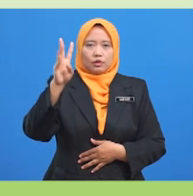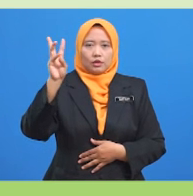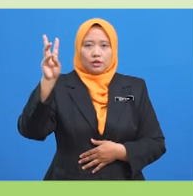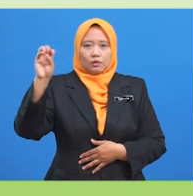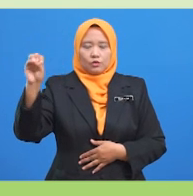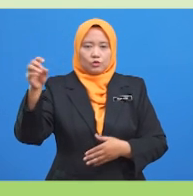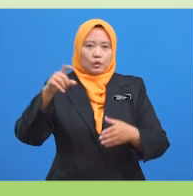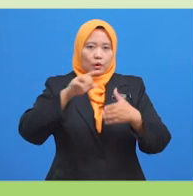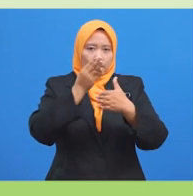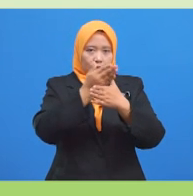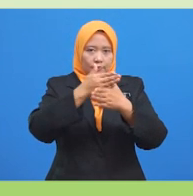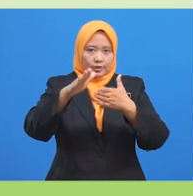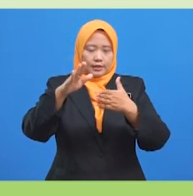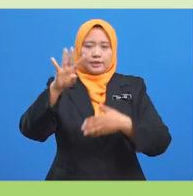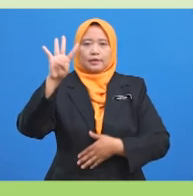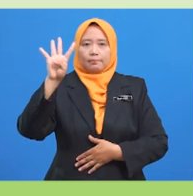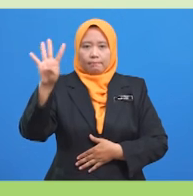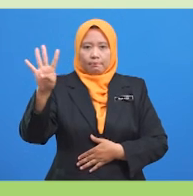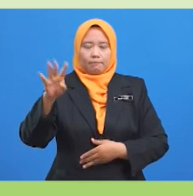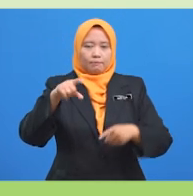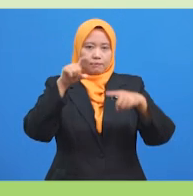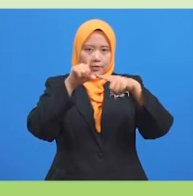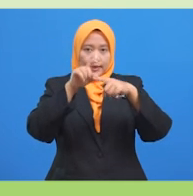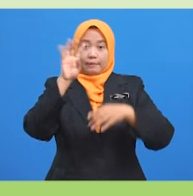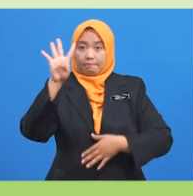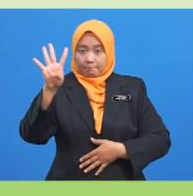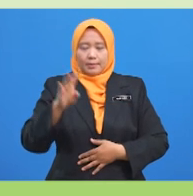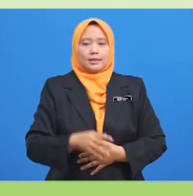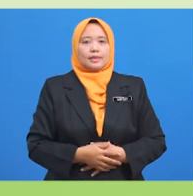RM260 dibahagikan dengan jumlah keluaran 4 unit.